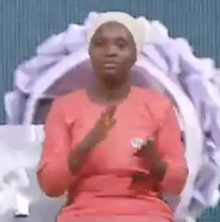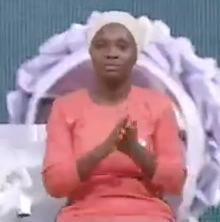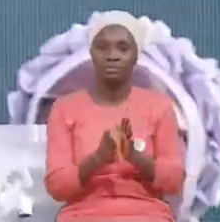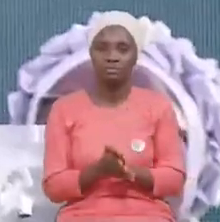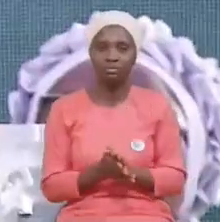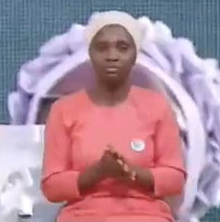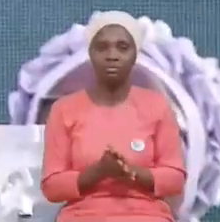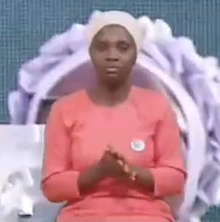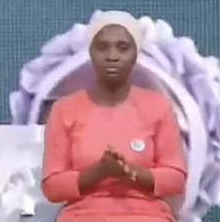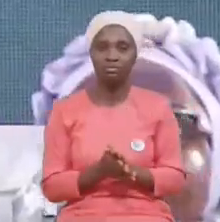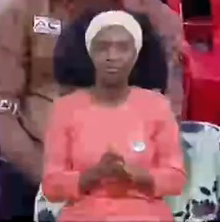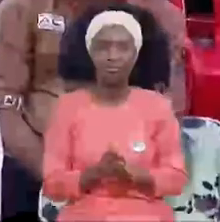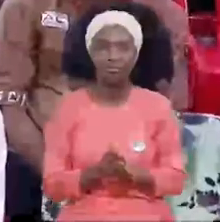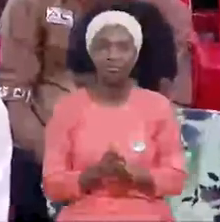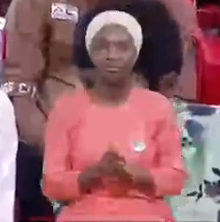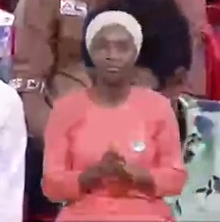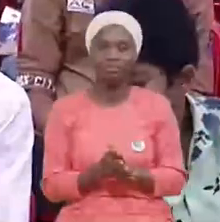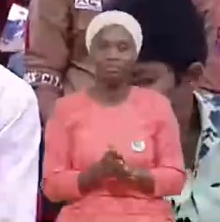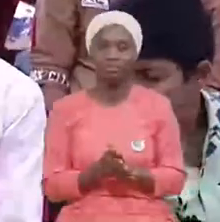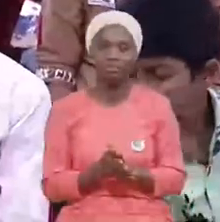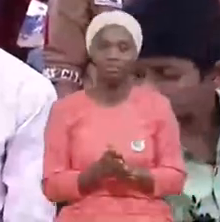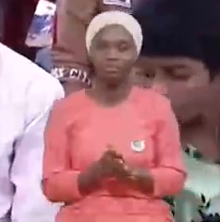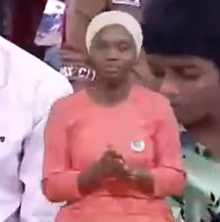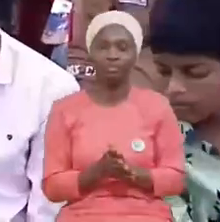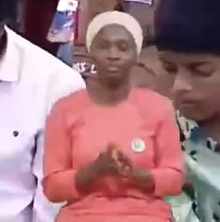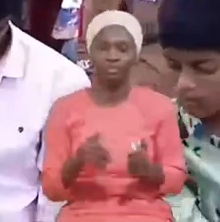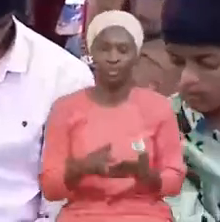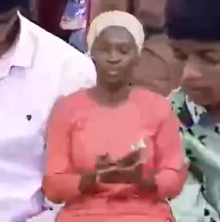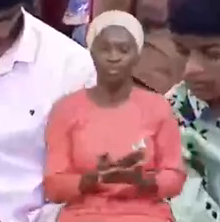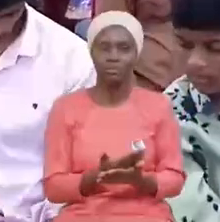vous devenez « je suis connu ».